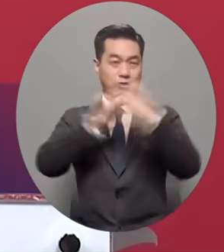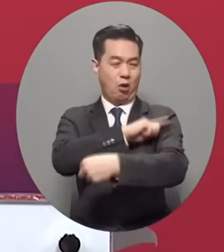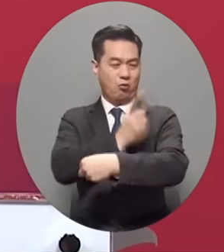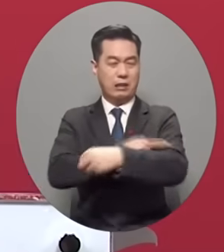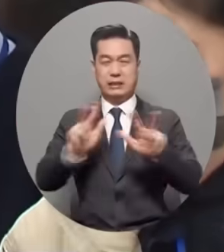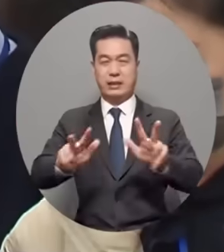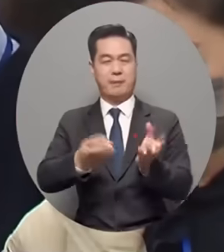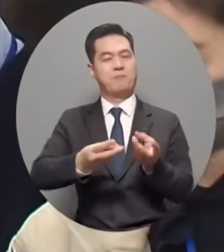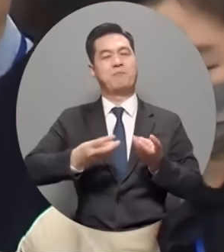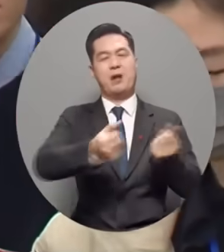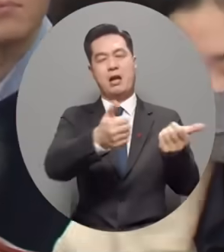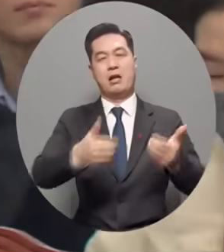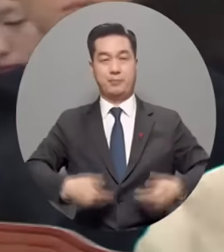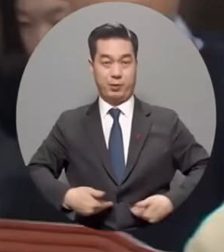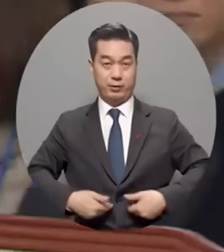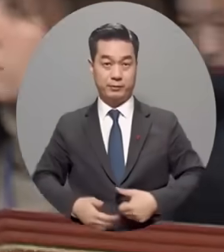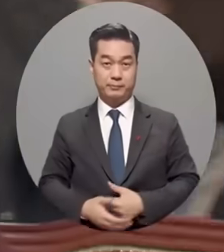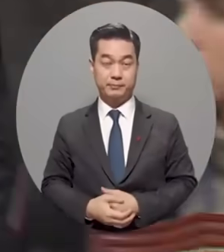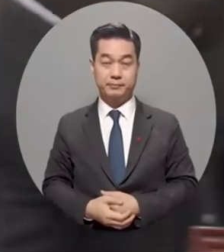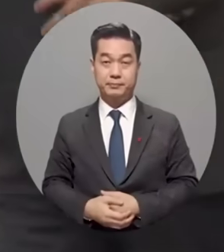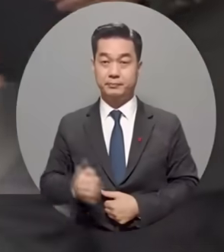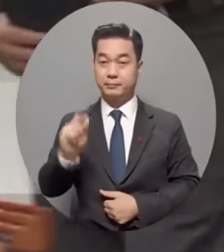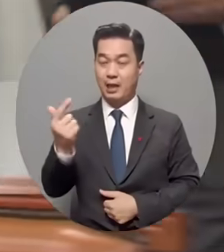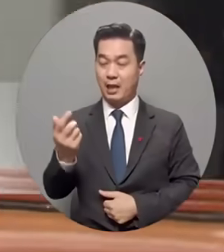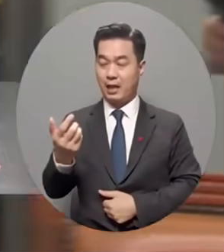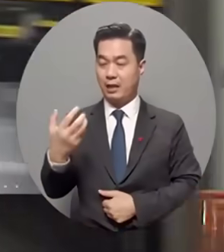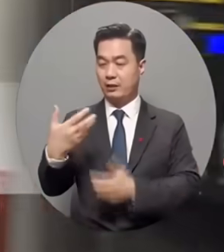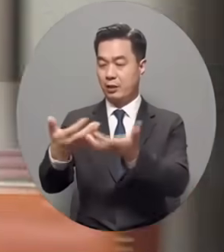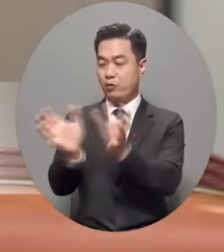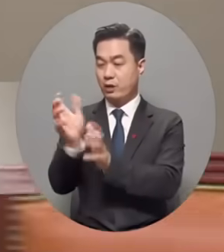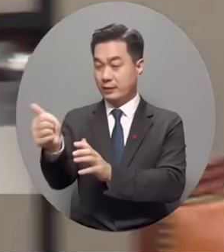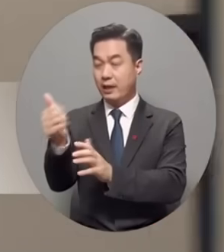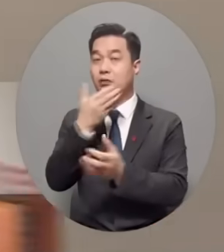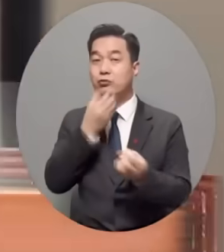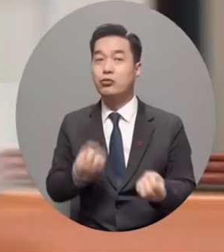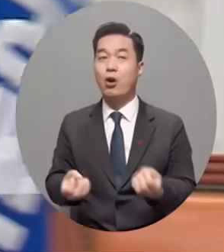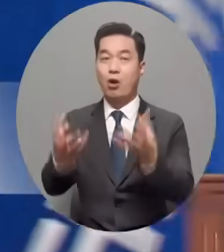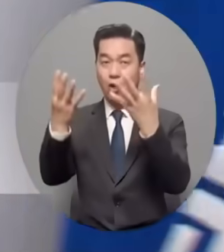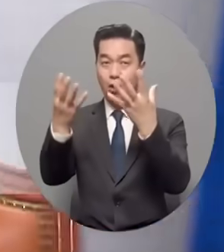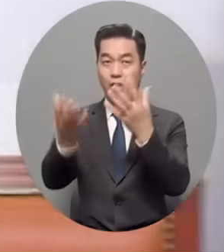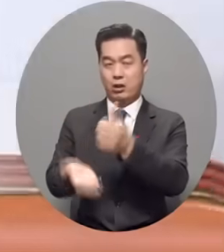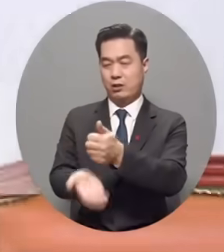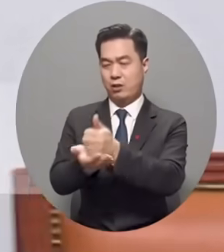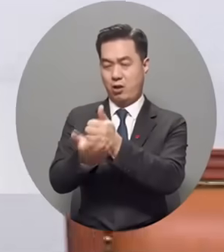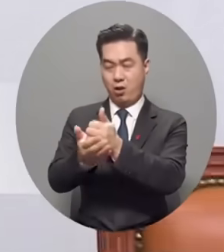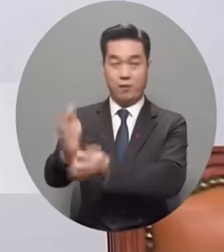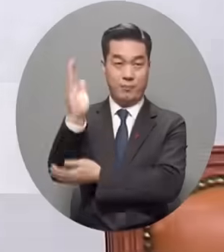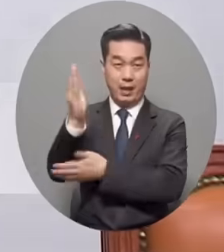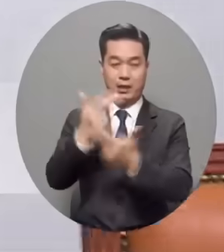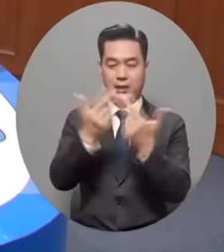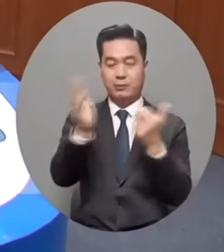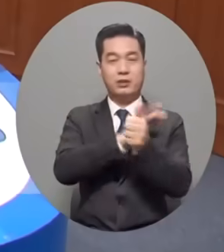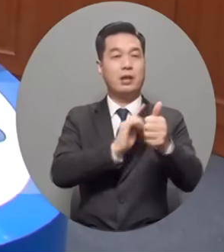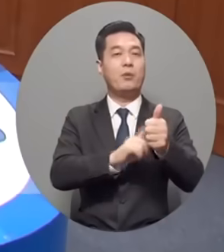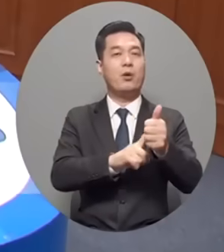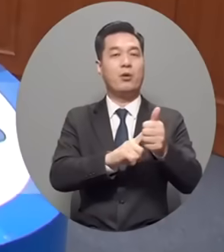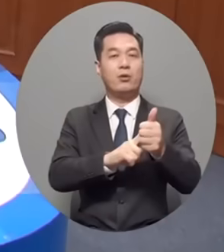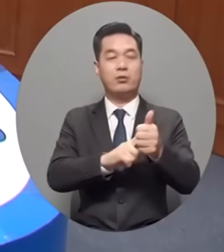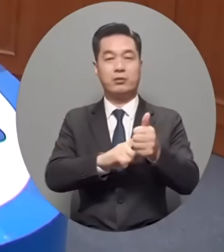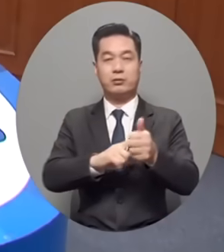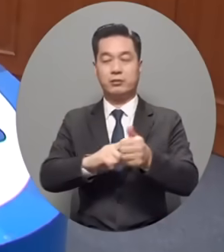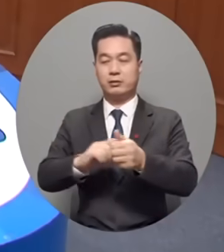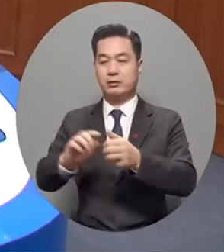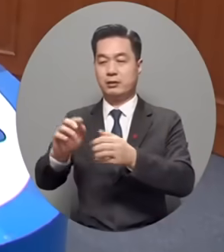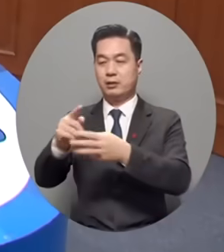합니다. 한 위원장의 취임을 축하한다며 덕담을 건네기도 했던 이재명 대표는 김건희 특검법을